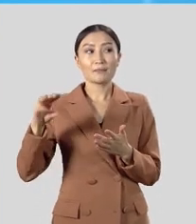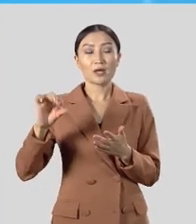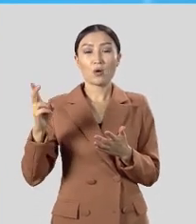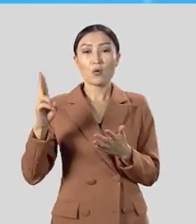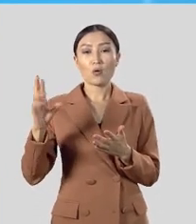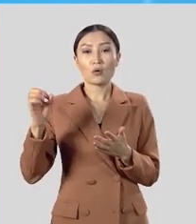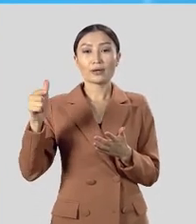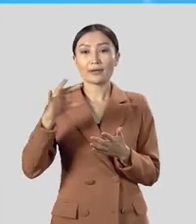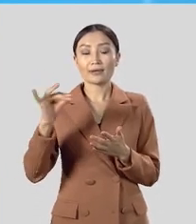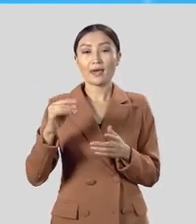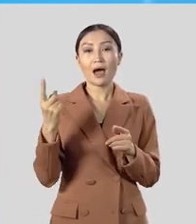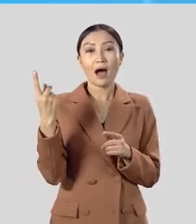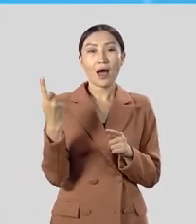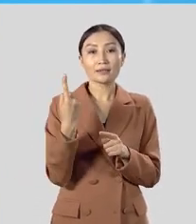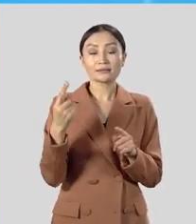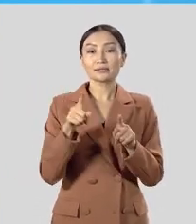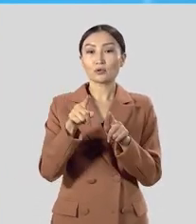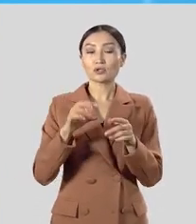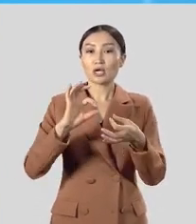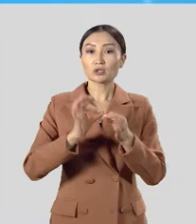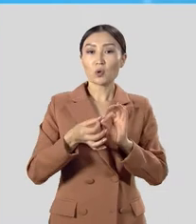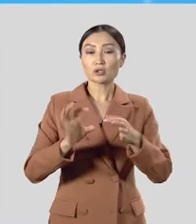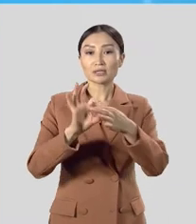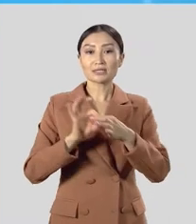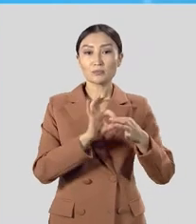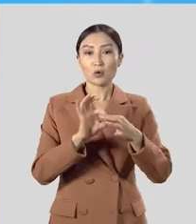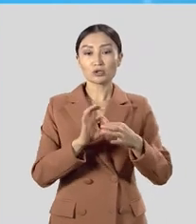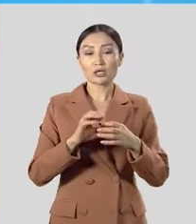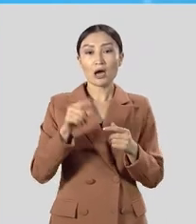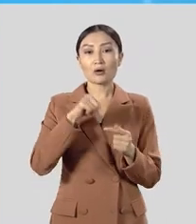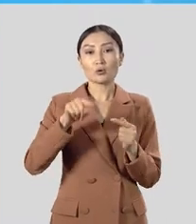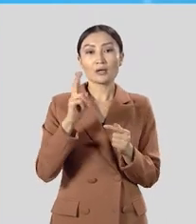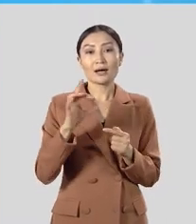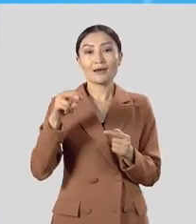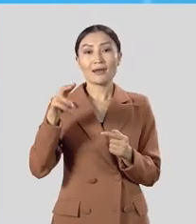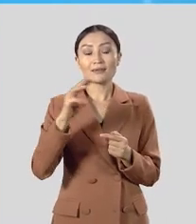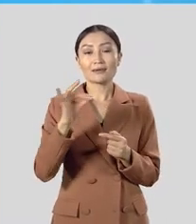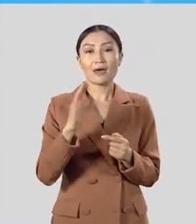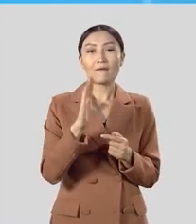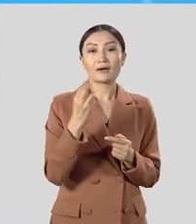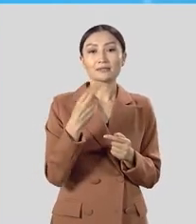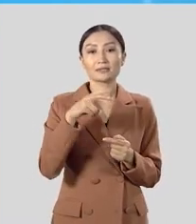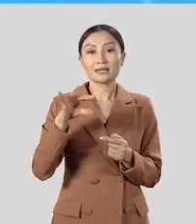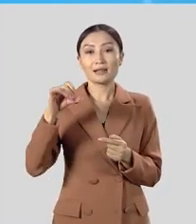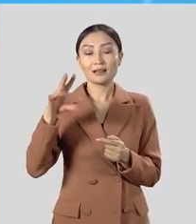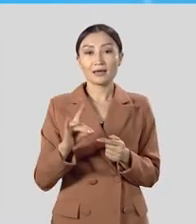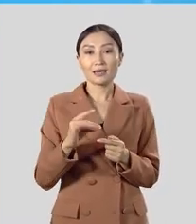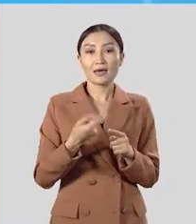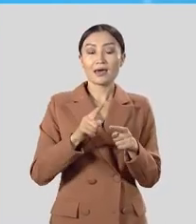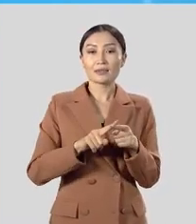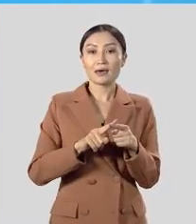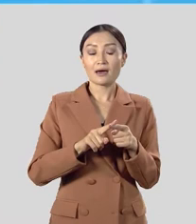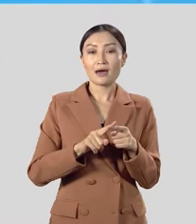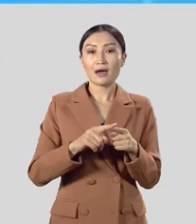это одиночные и сложные в цепочку округлые клетки. Бациллы – это палочковидные